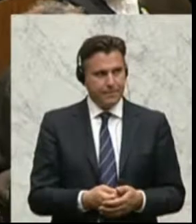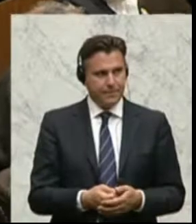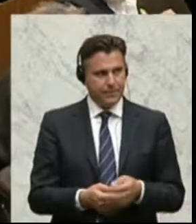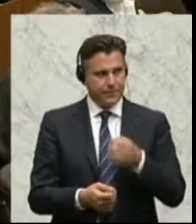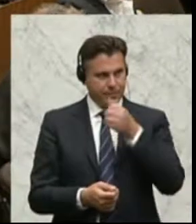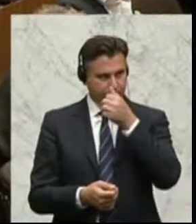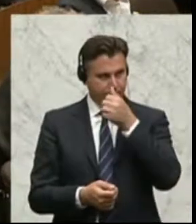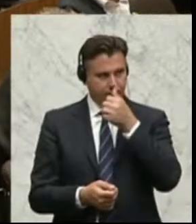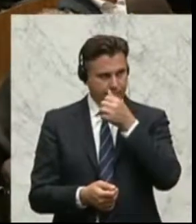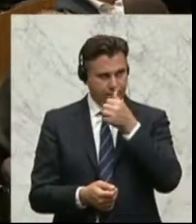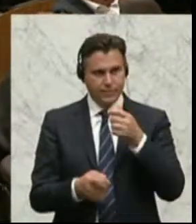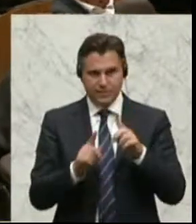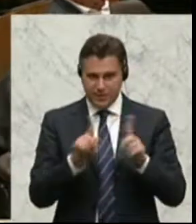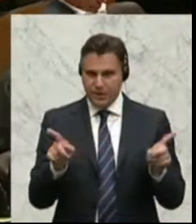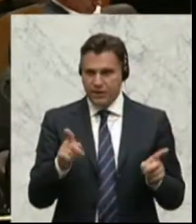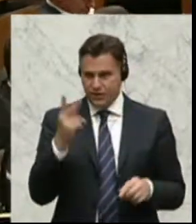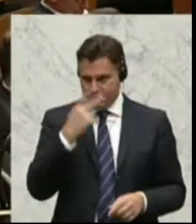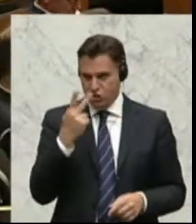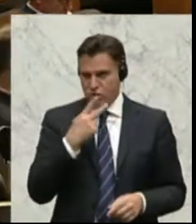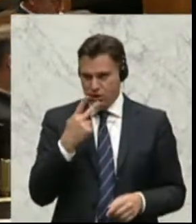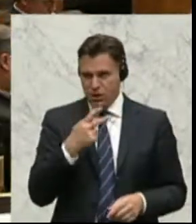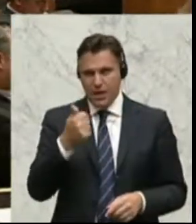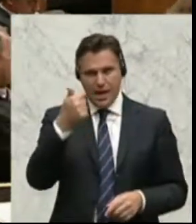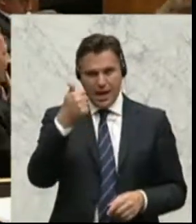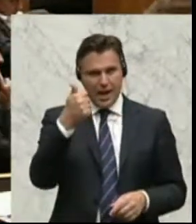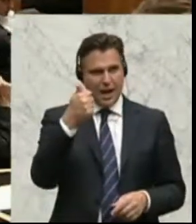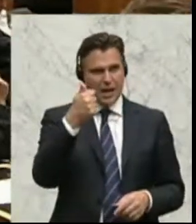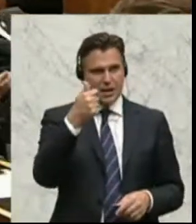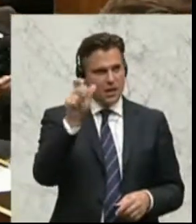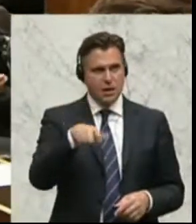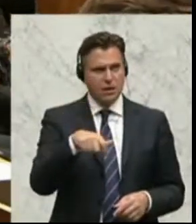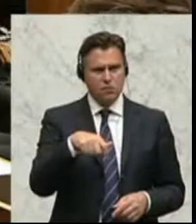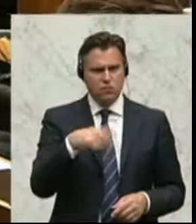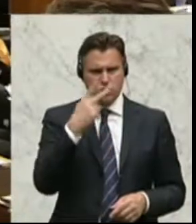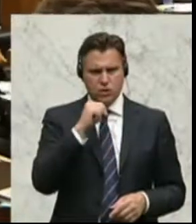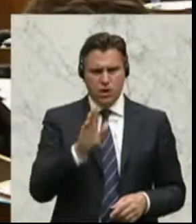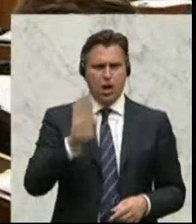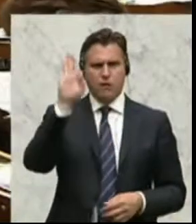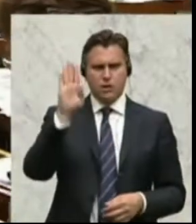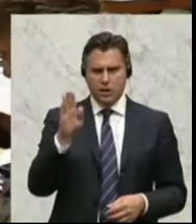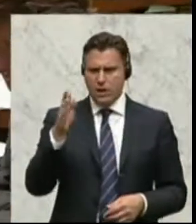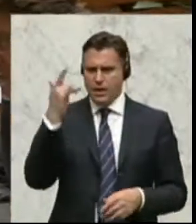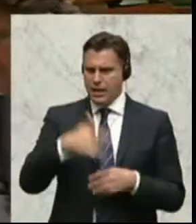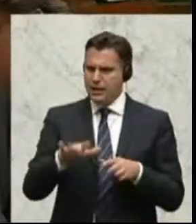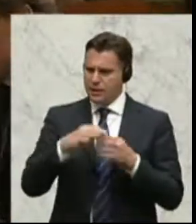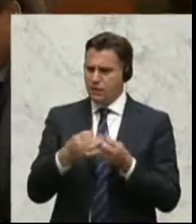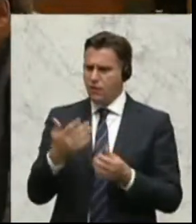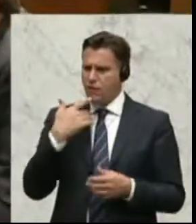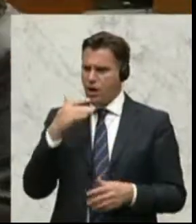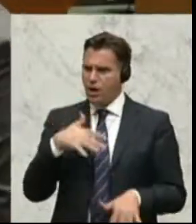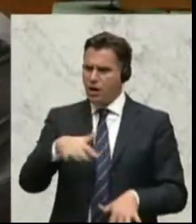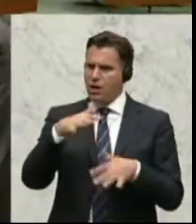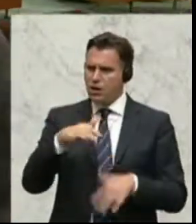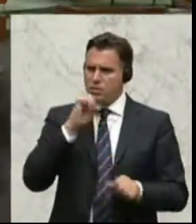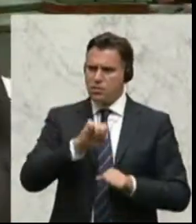Das haben Sie verstanden. Bis auf einen, der hat aufgezeigt und gesagt, ja, letzte Woche waren da lauter Demonstranten, hunderte Demonstranten in Wien, die haben